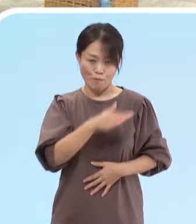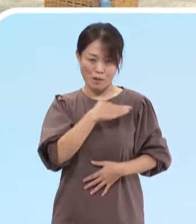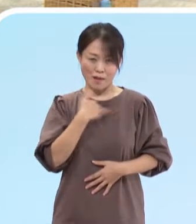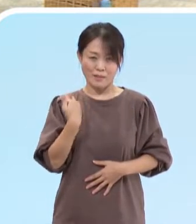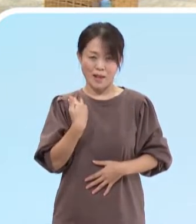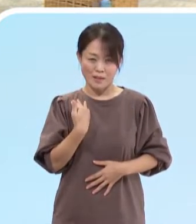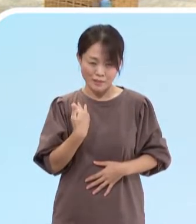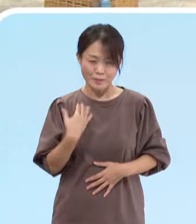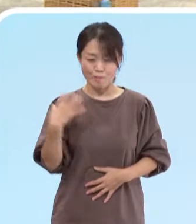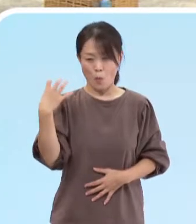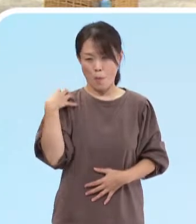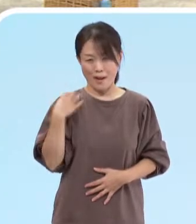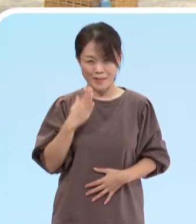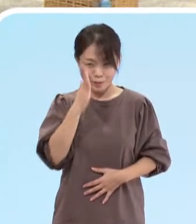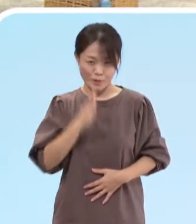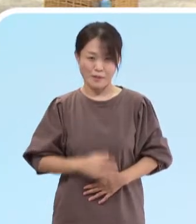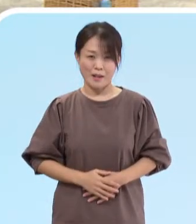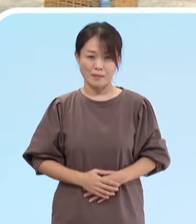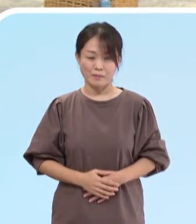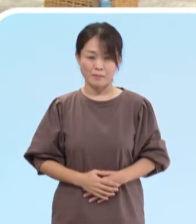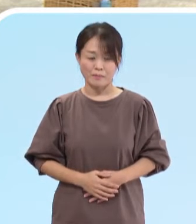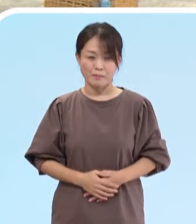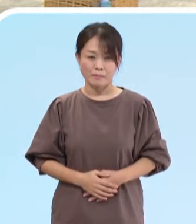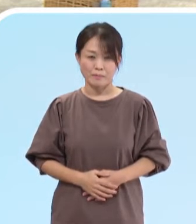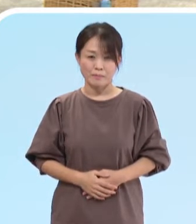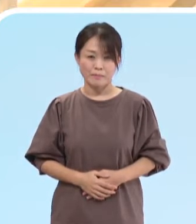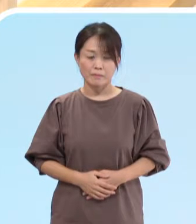か。 私たちランドセルコンシェルジュにお任せください。